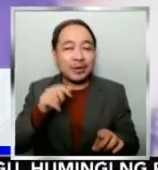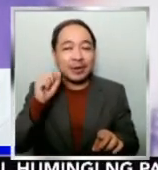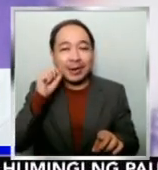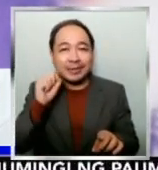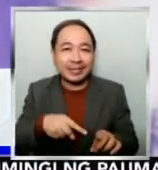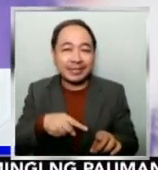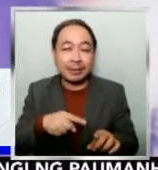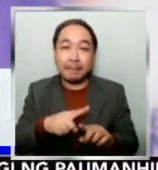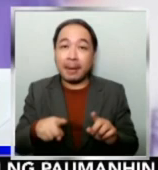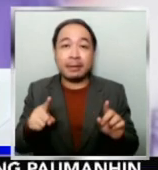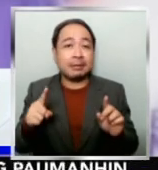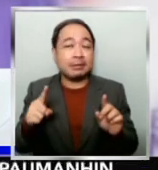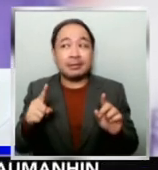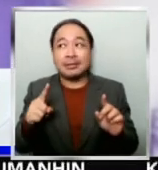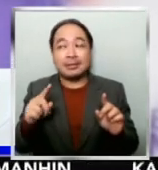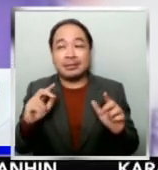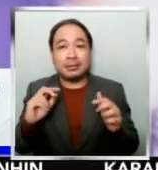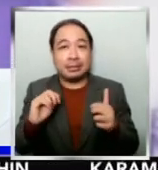problema,